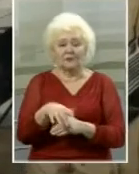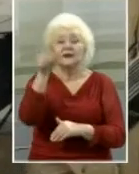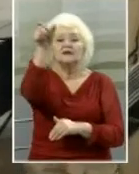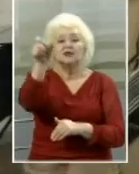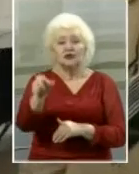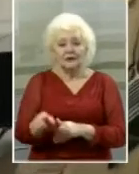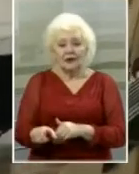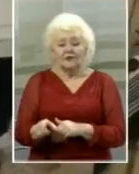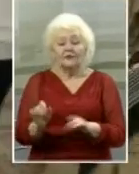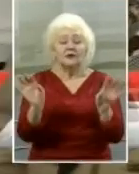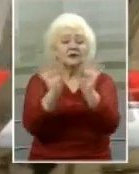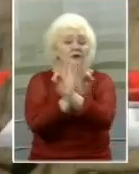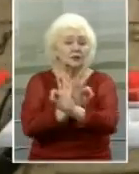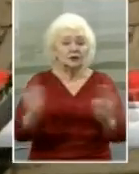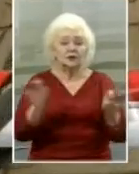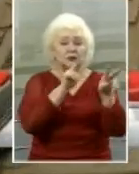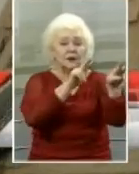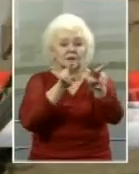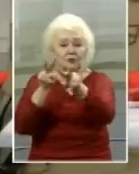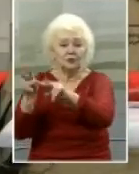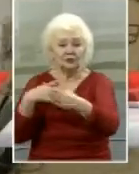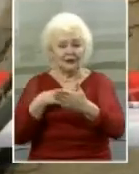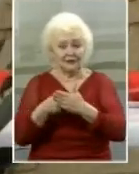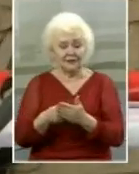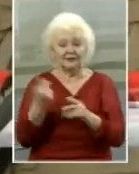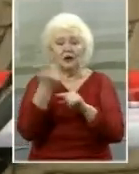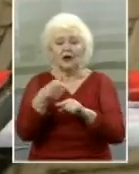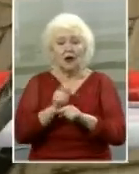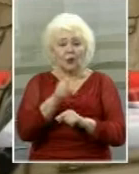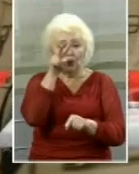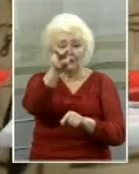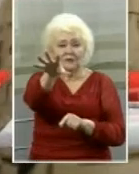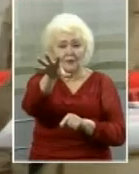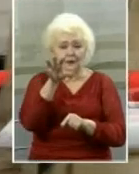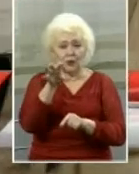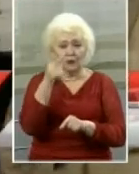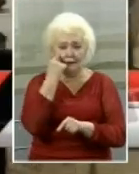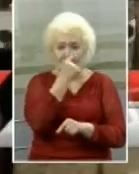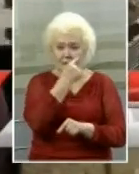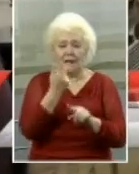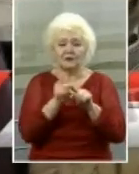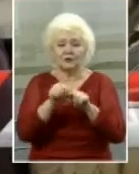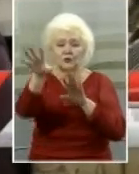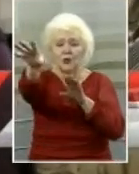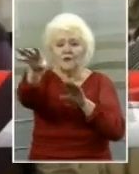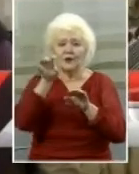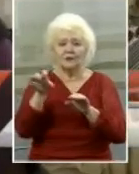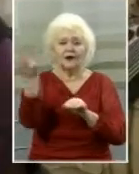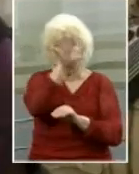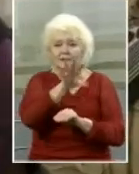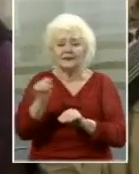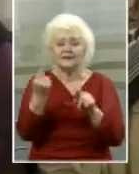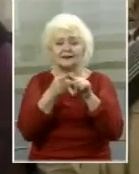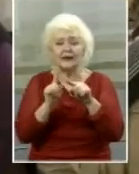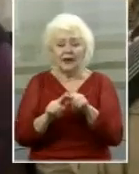Чоловік потрясающей наблюдательності, у которого дуже зоркий глаз, який вихватує вот всі